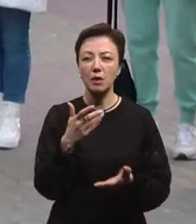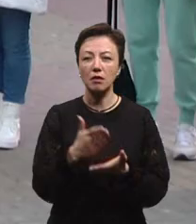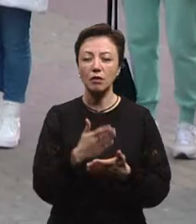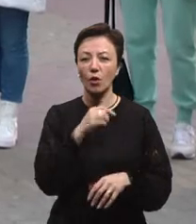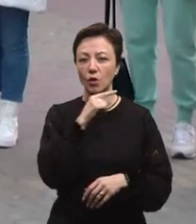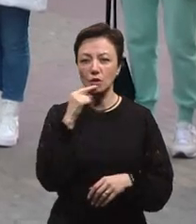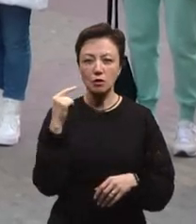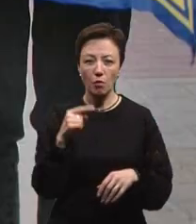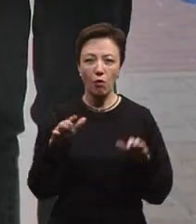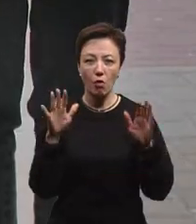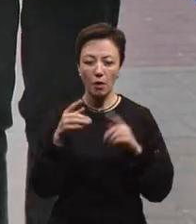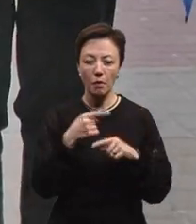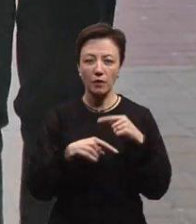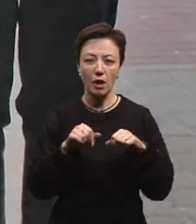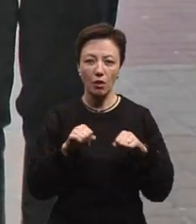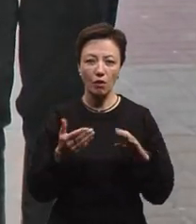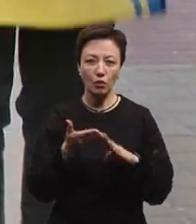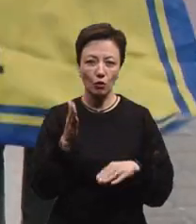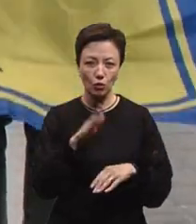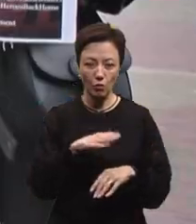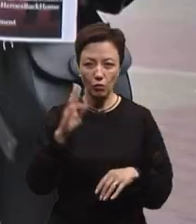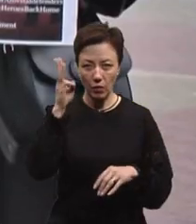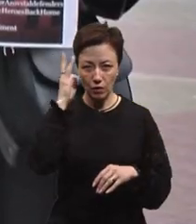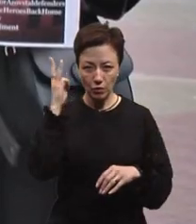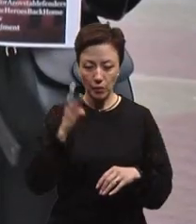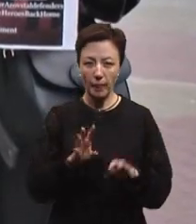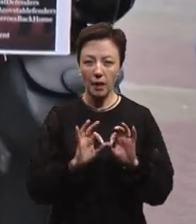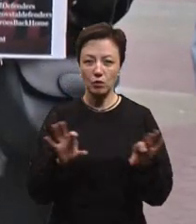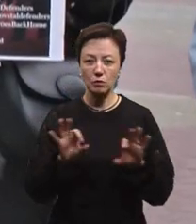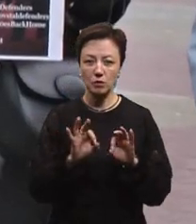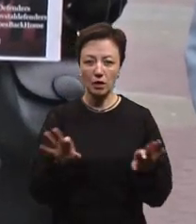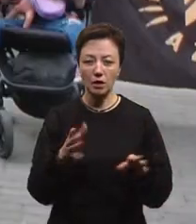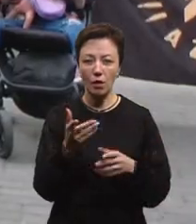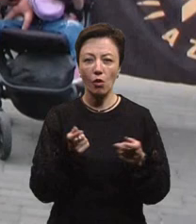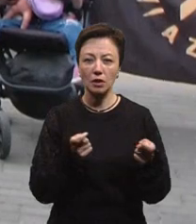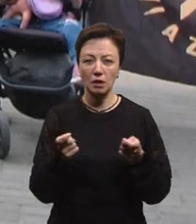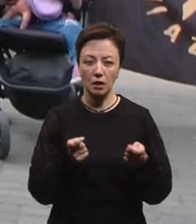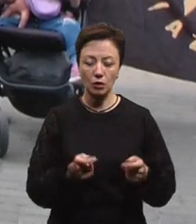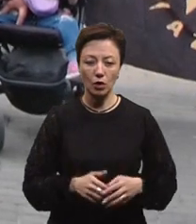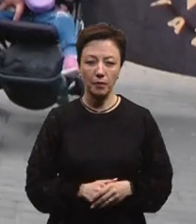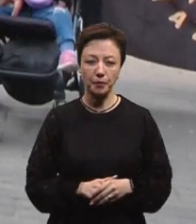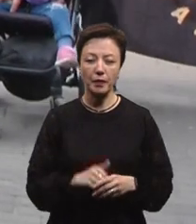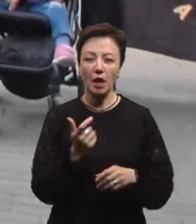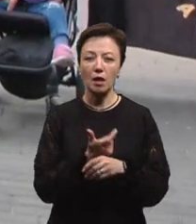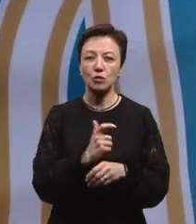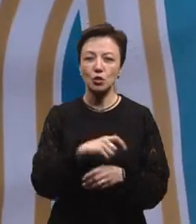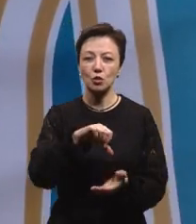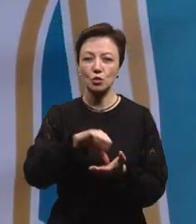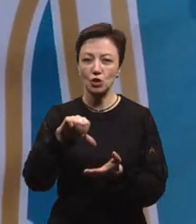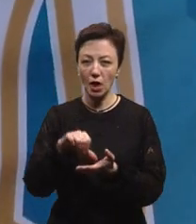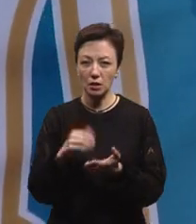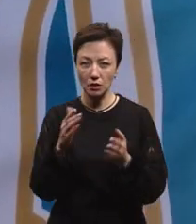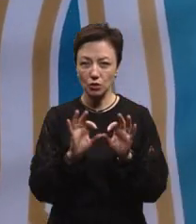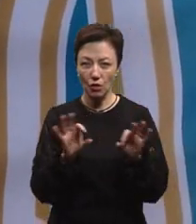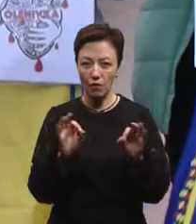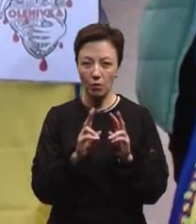у російському полоні поверніть героїв додому в обласному центрі розповіла її координаторка Леся стебло більшість учасників за її словами